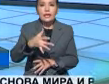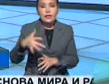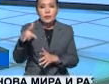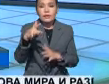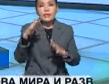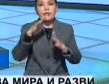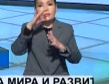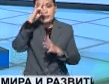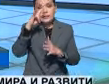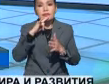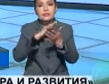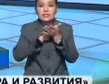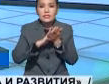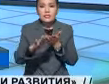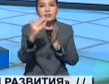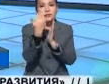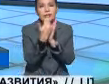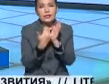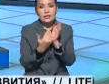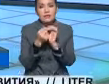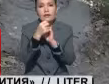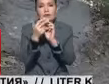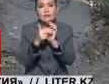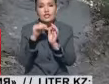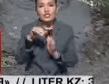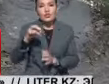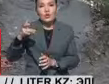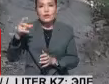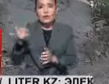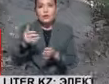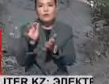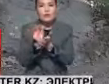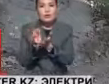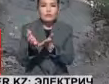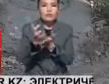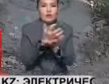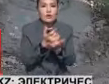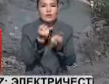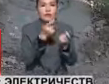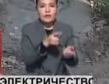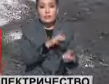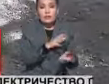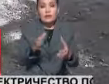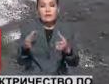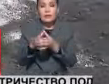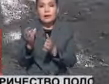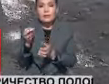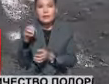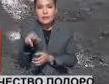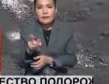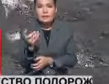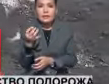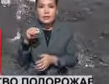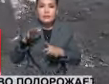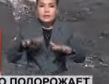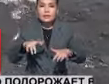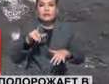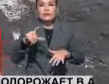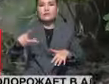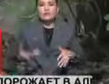«Таза Казахстан» было вывезено 18 тонн мусора. В уборке приняли участие члены партии «Аманат», работники рынка «Беля», местные жители